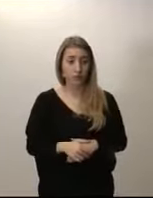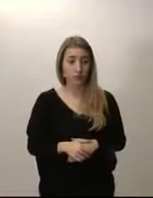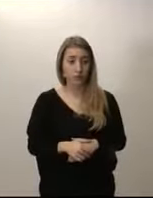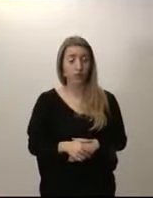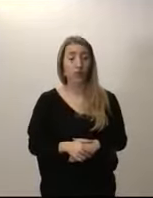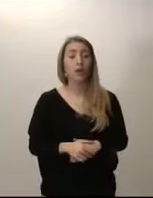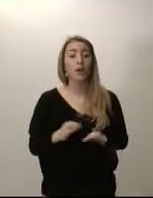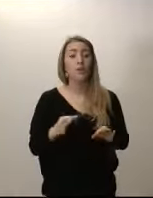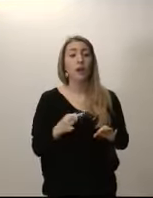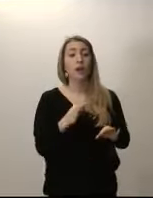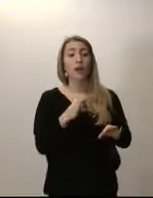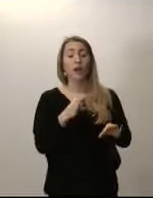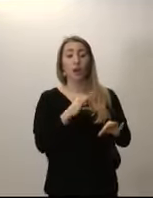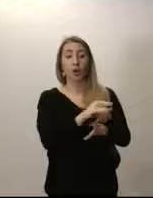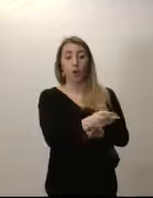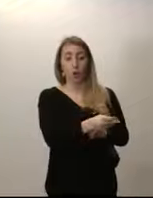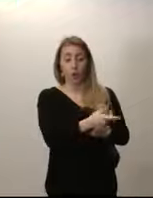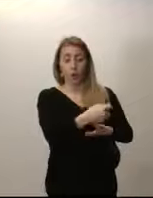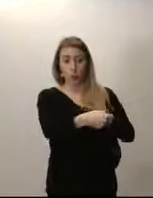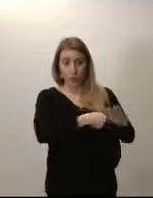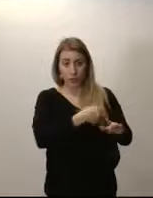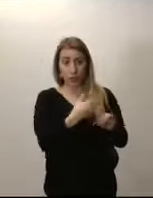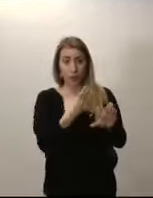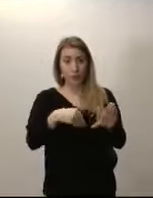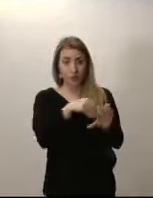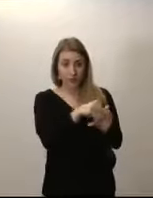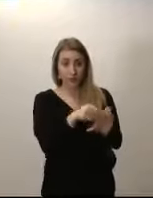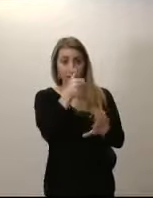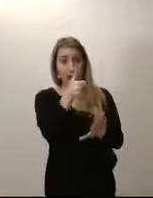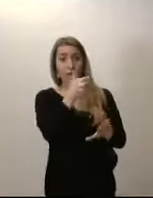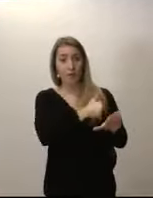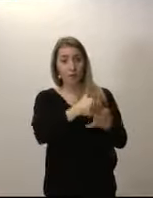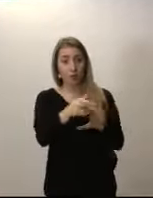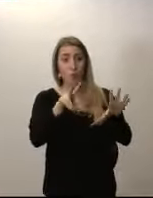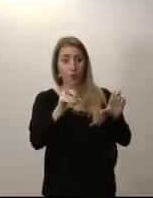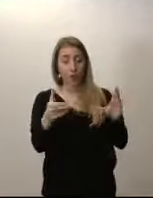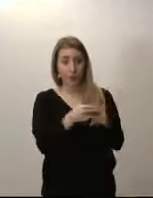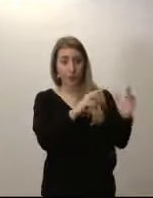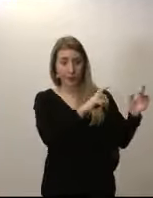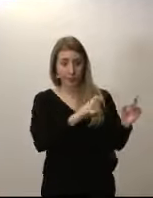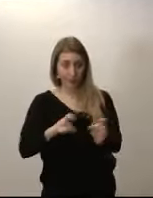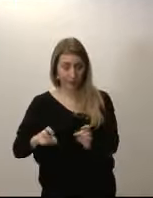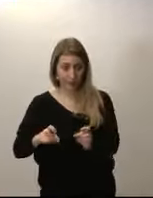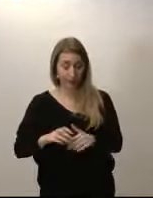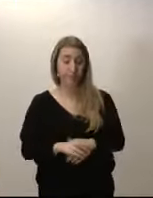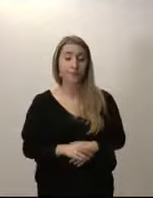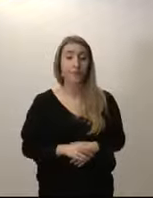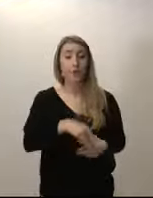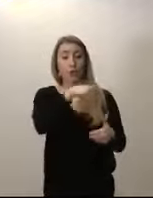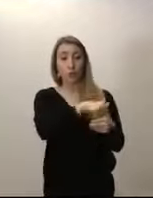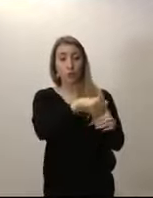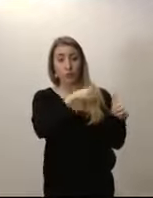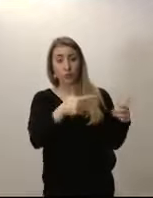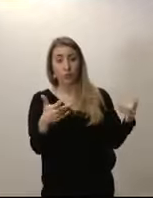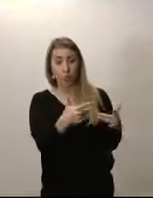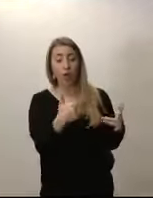Les dotations et participations qui diminue de 1 080 000. Dans cette rubrique-là, il y a la baisse de DGF